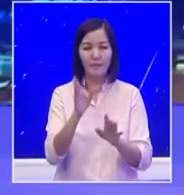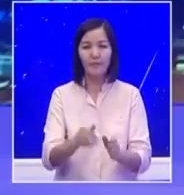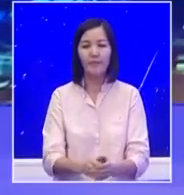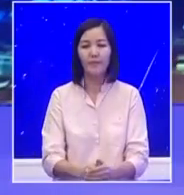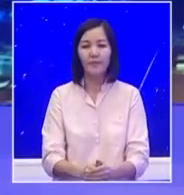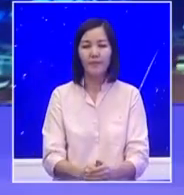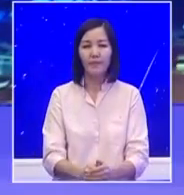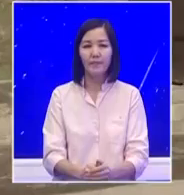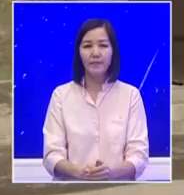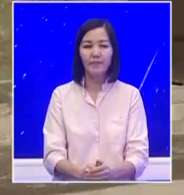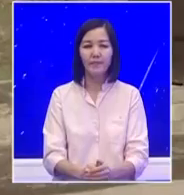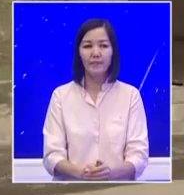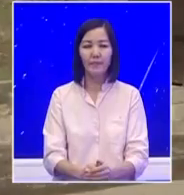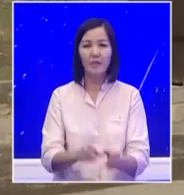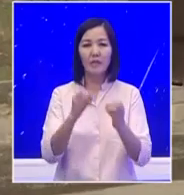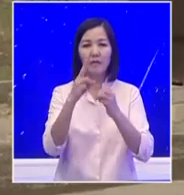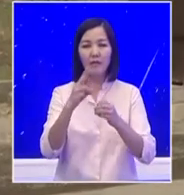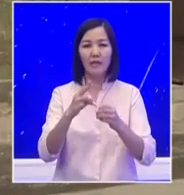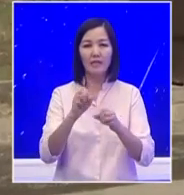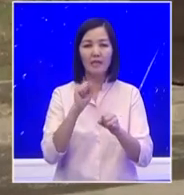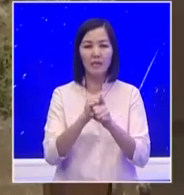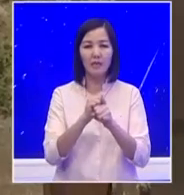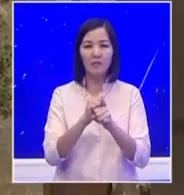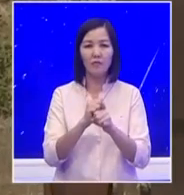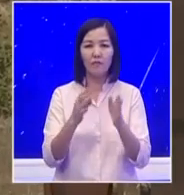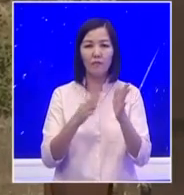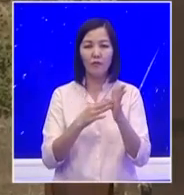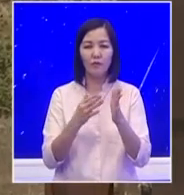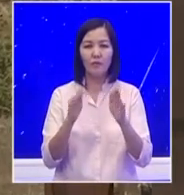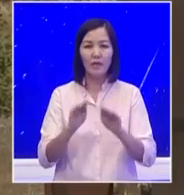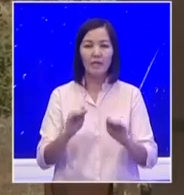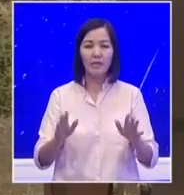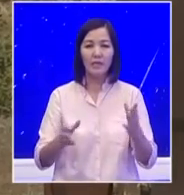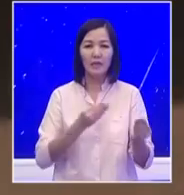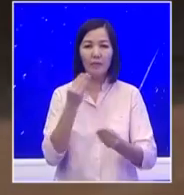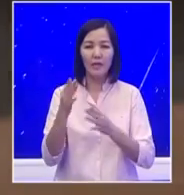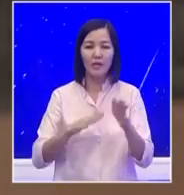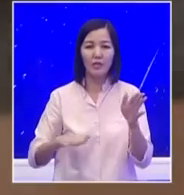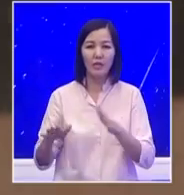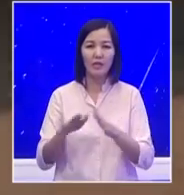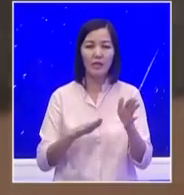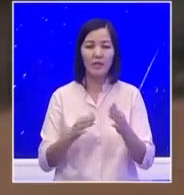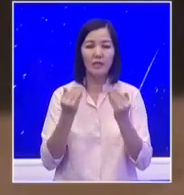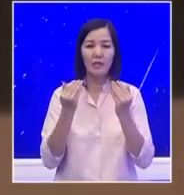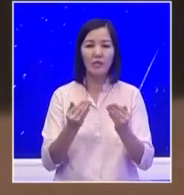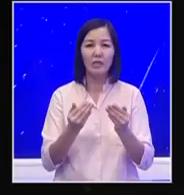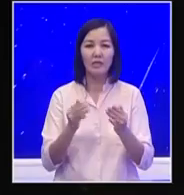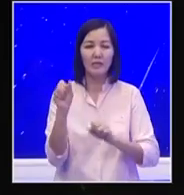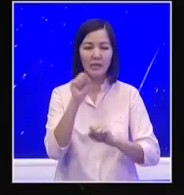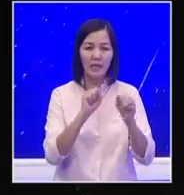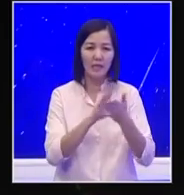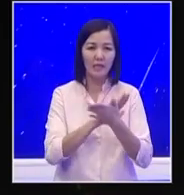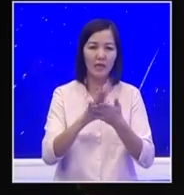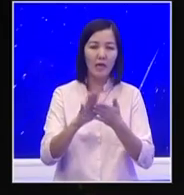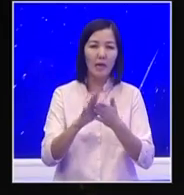сюжета. 12 остановочных комплексов, 8 детских площадок, 2 парковые зоны стали одними из первых объектов санитарной обработки